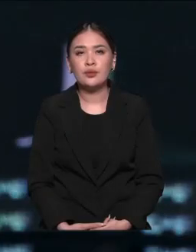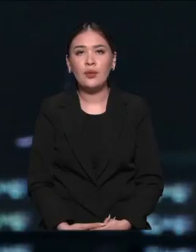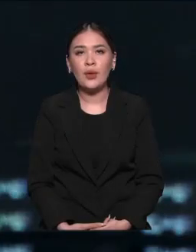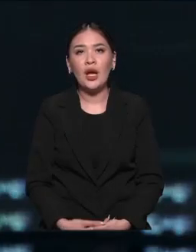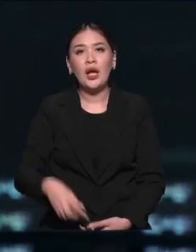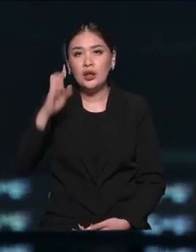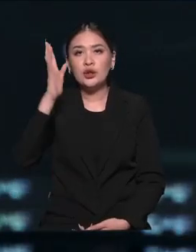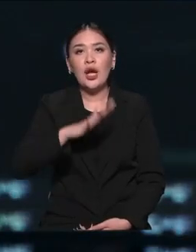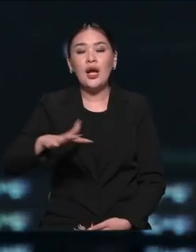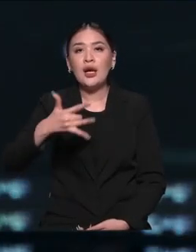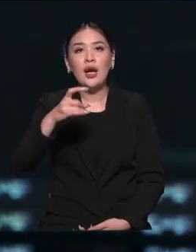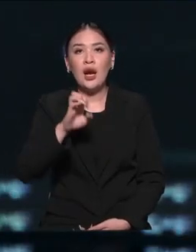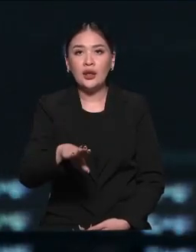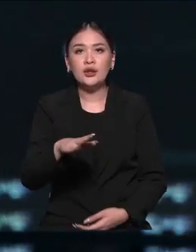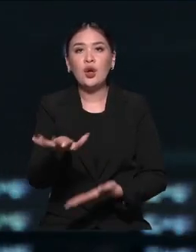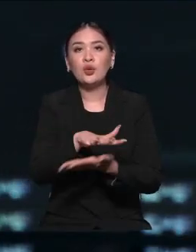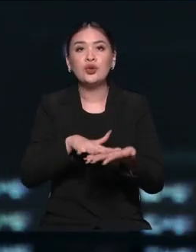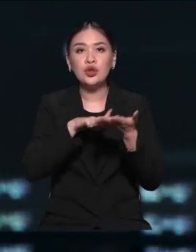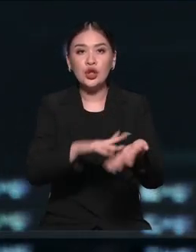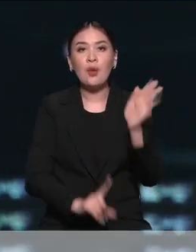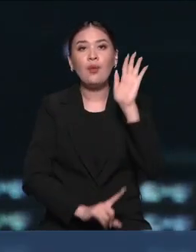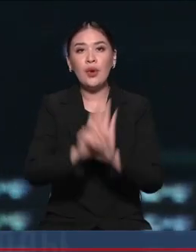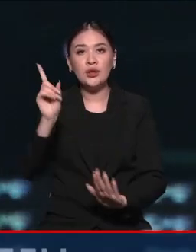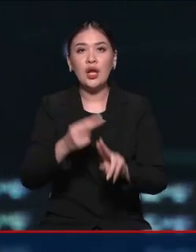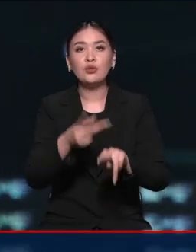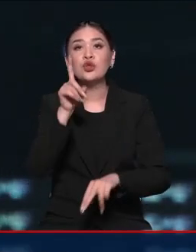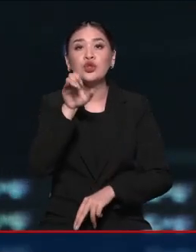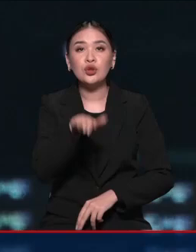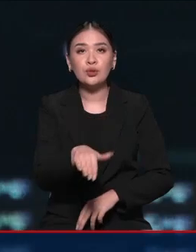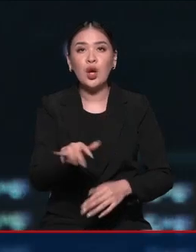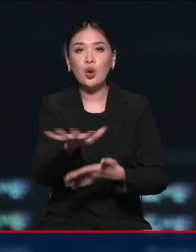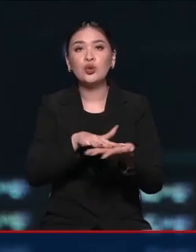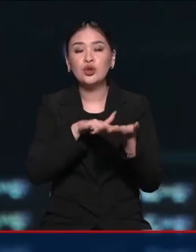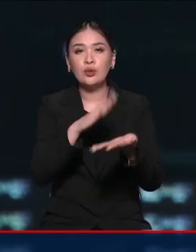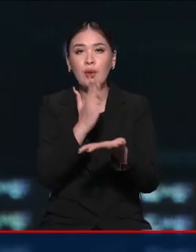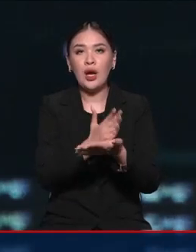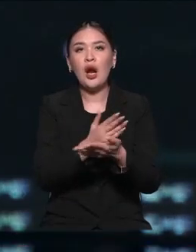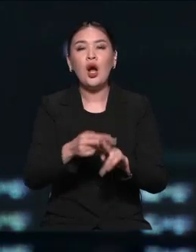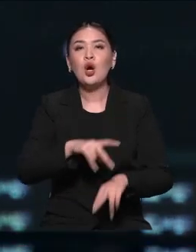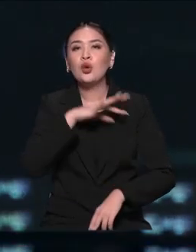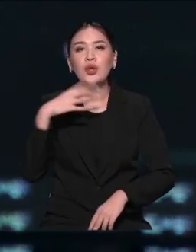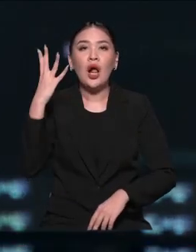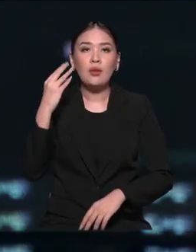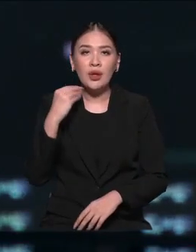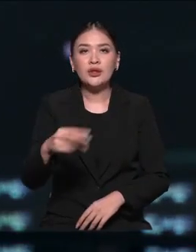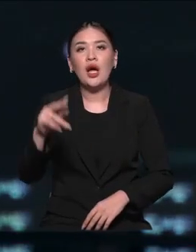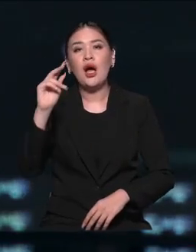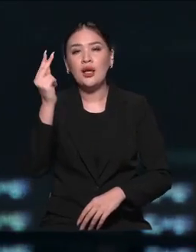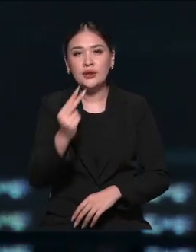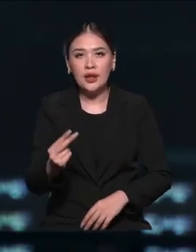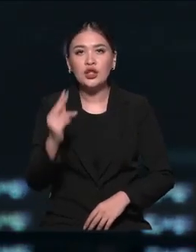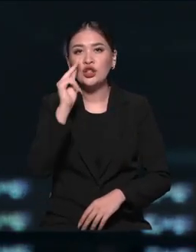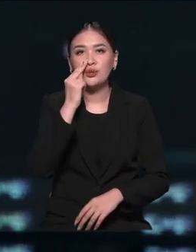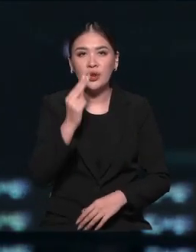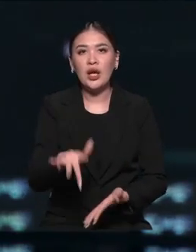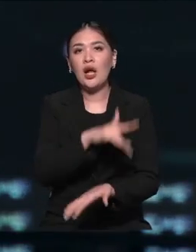Елімізде грант конкурсына өтініш қабылдау басталғалы талапкерлерден 100 мың өтініш түсті. Олардың көбі Алматы, Астана және Шымкенттегі